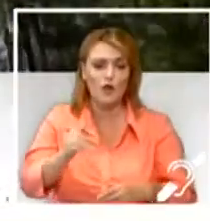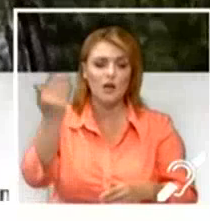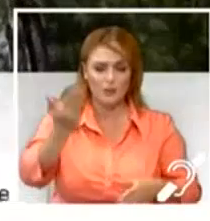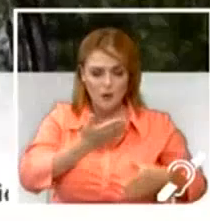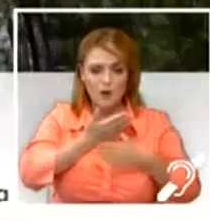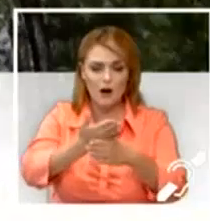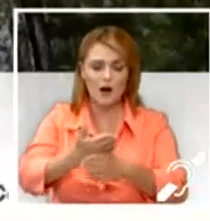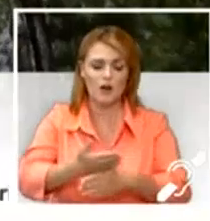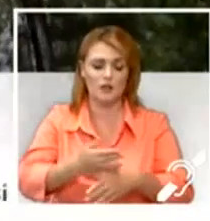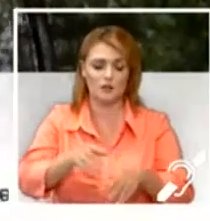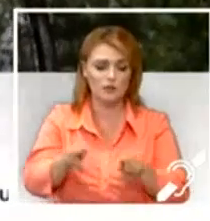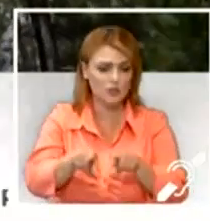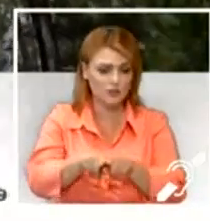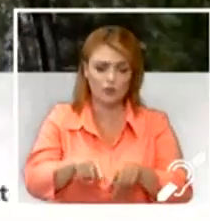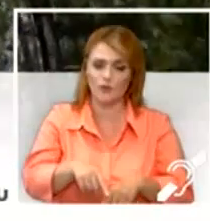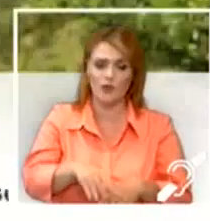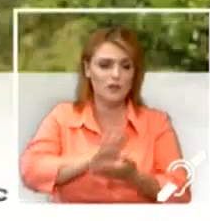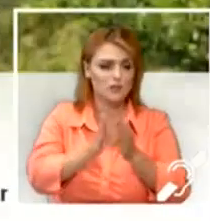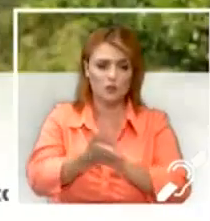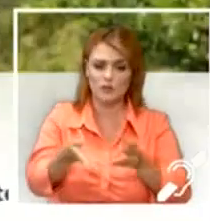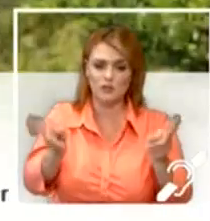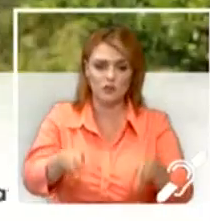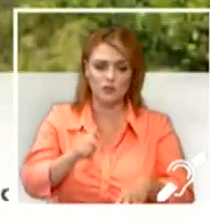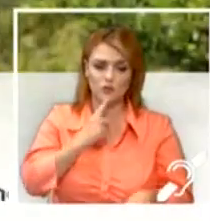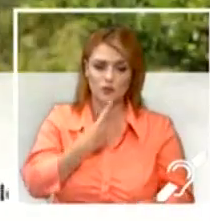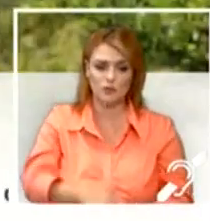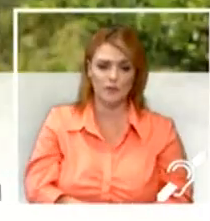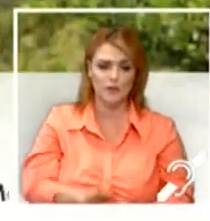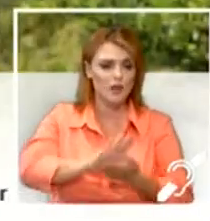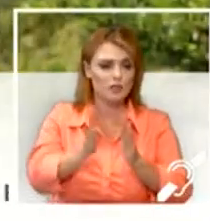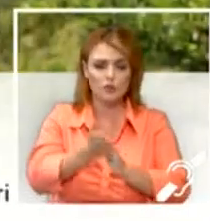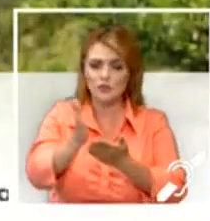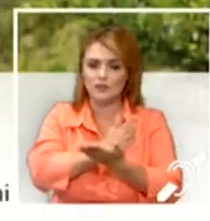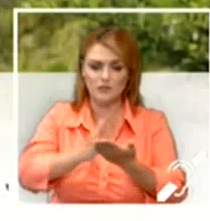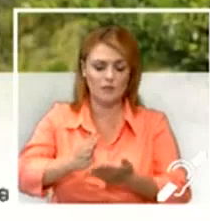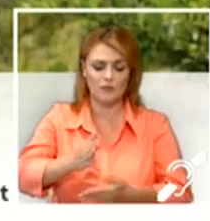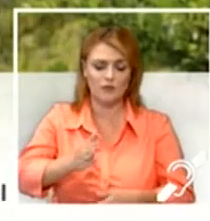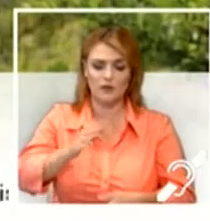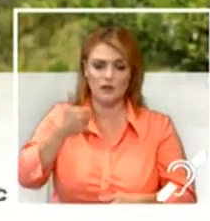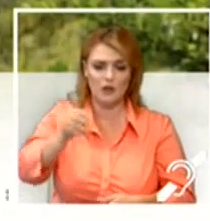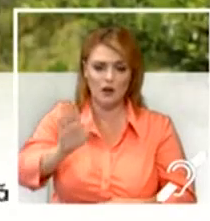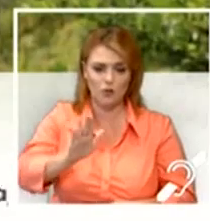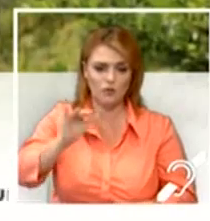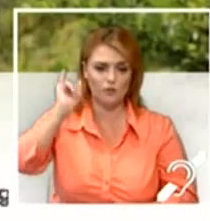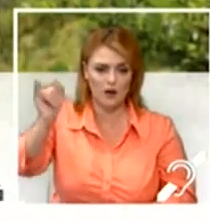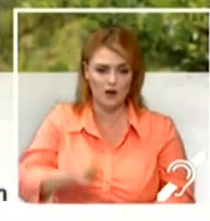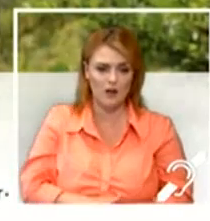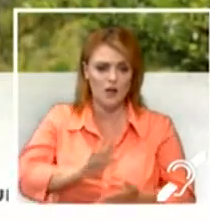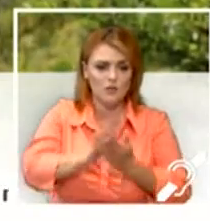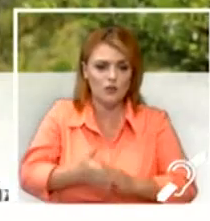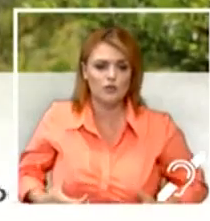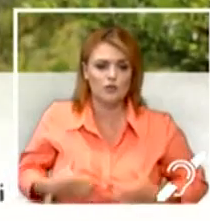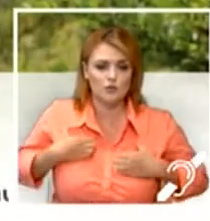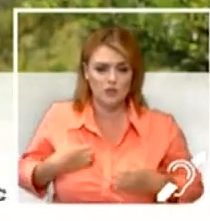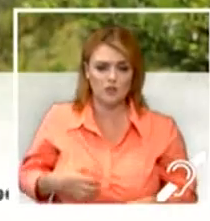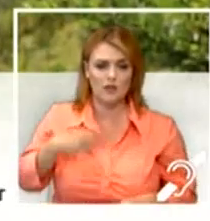forțele speciale, situația rămâne critică. Să este situația nu ca știm el, situația critică. Vazhdon zori